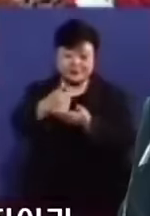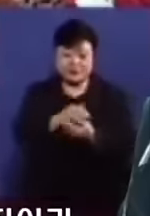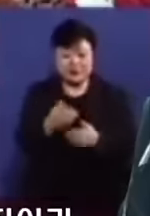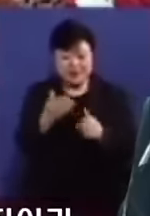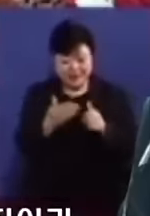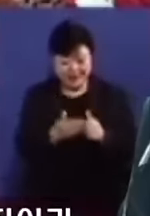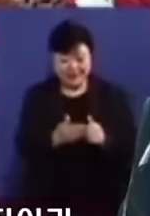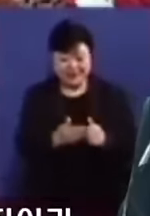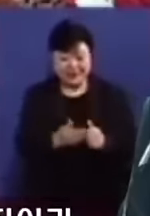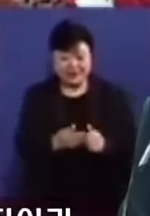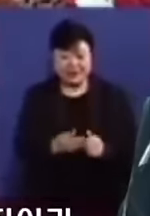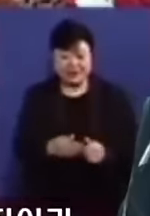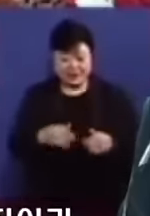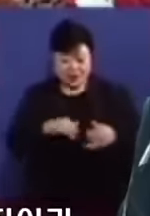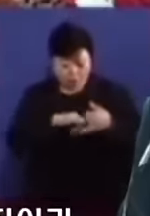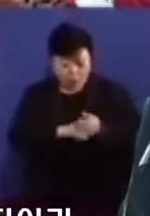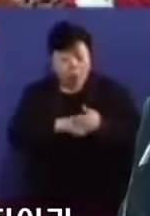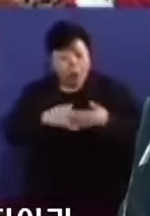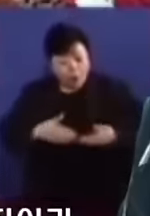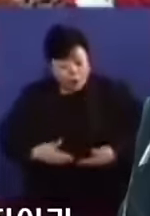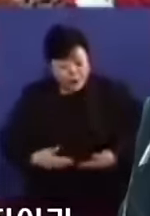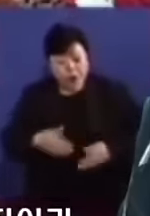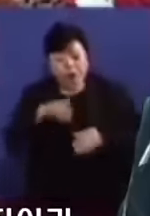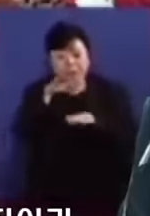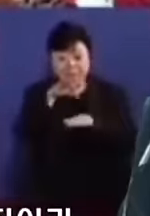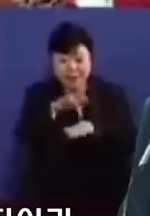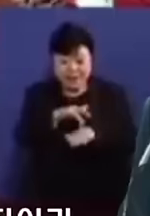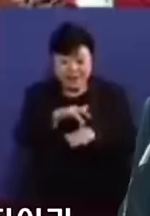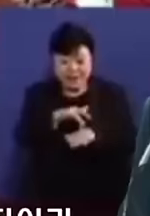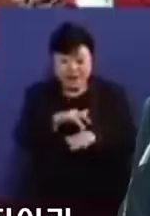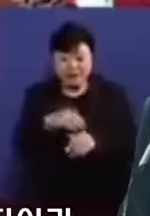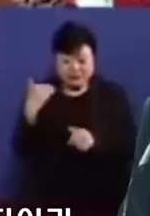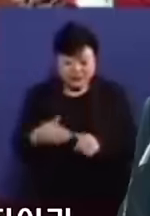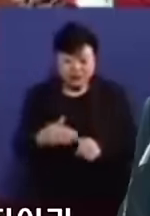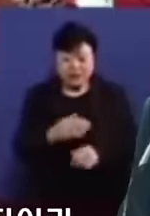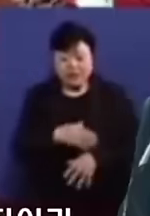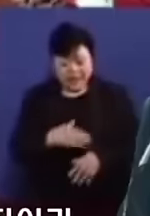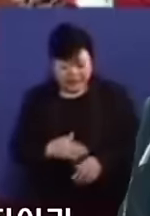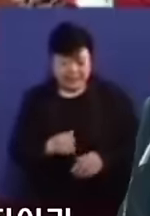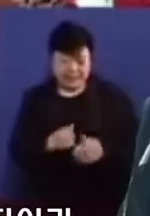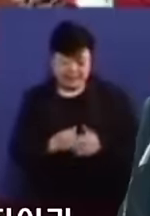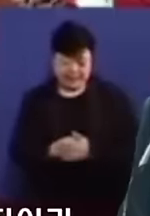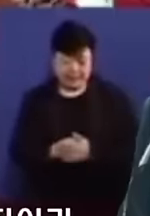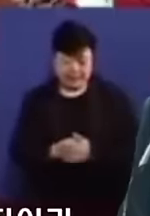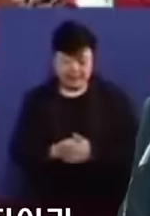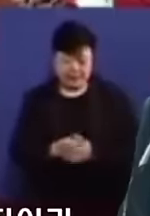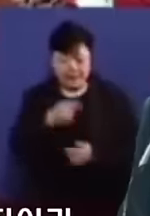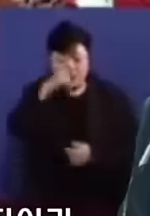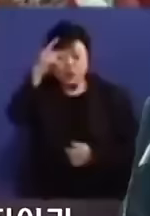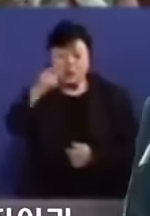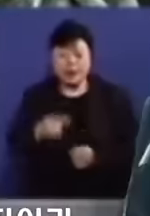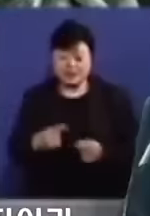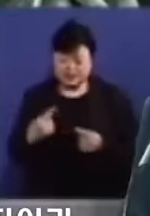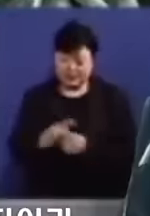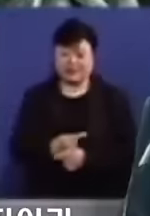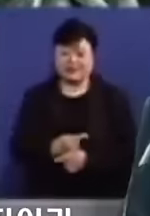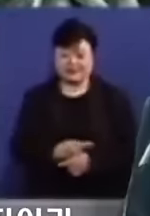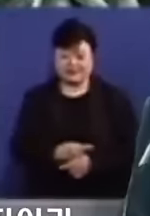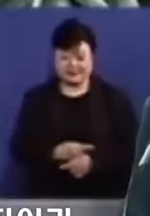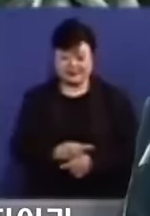우리에게 절실히 필요한 것입니다. 마귀가 우리를 쳐서 약하게 함으로 우리의 교만이 깨어지는